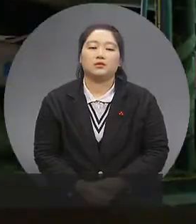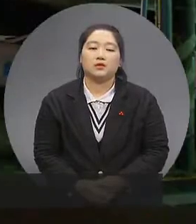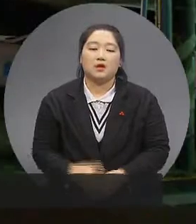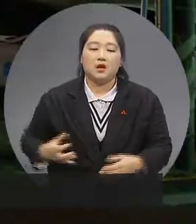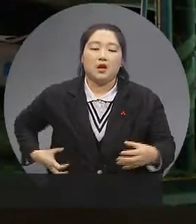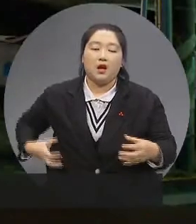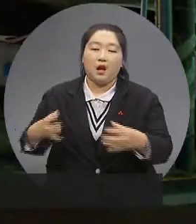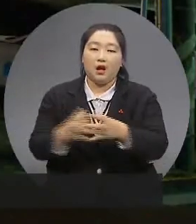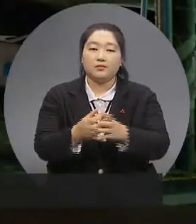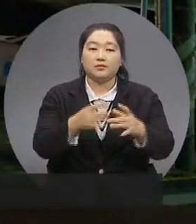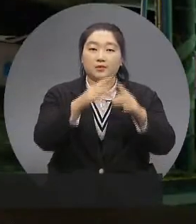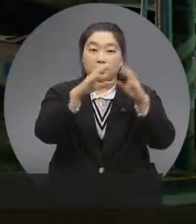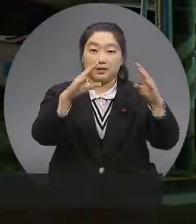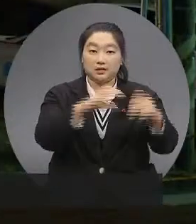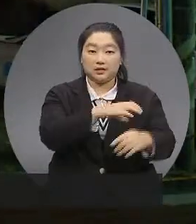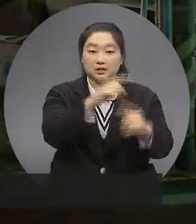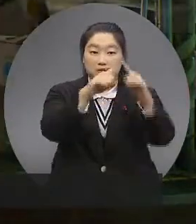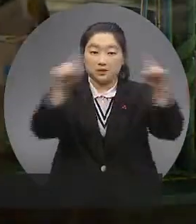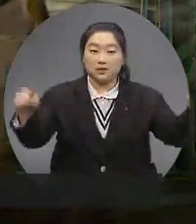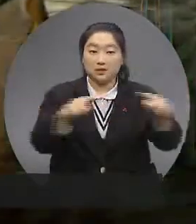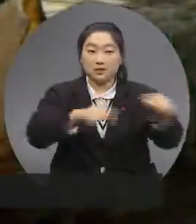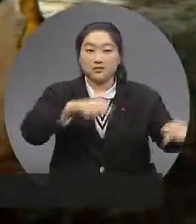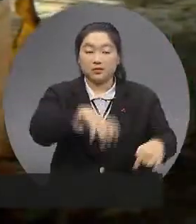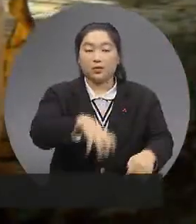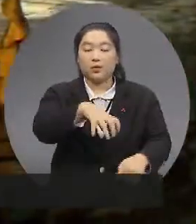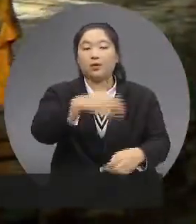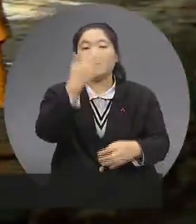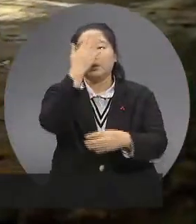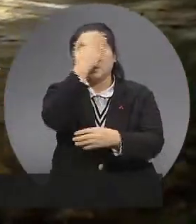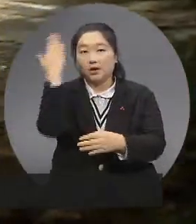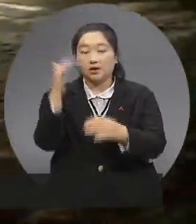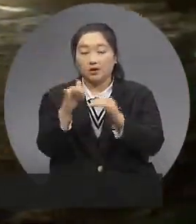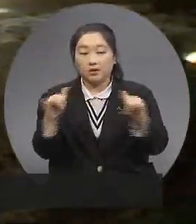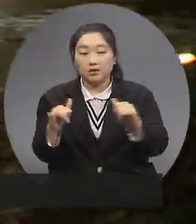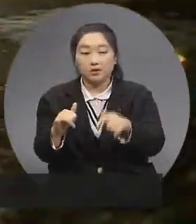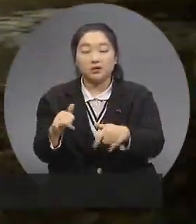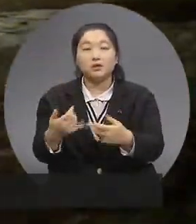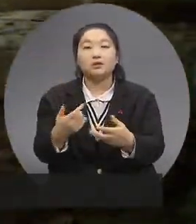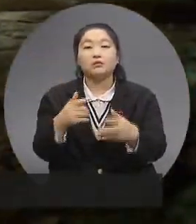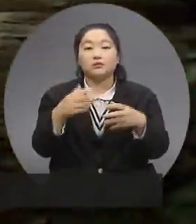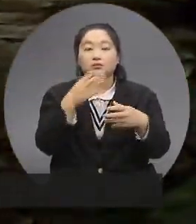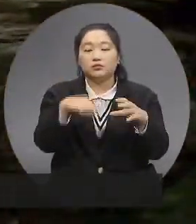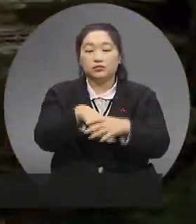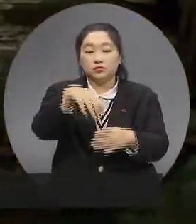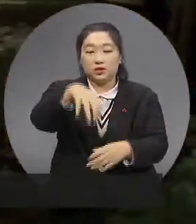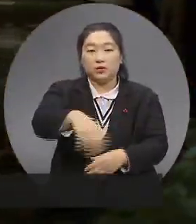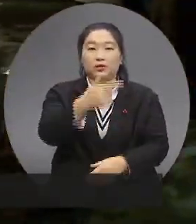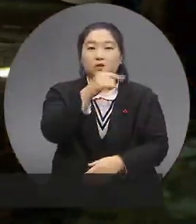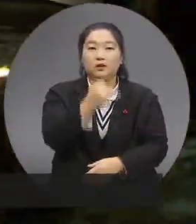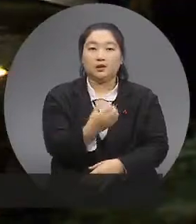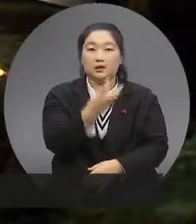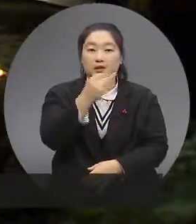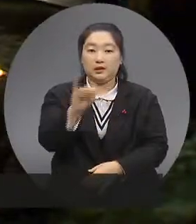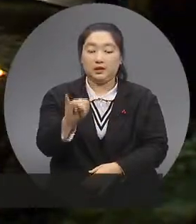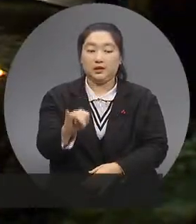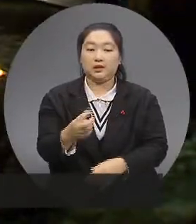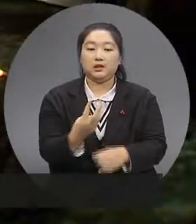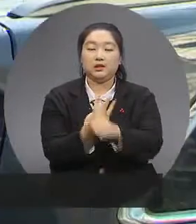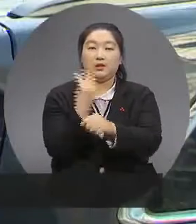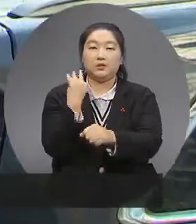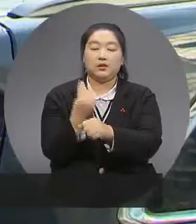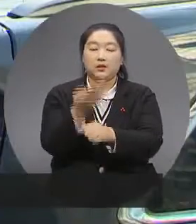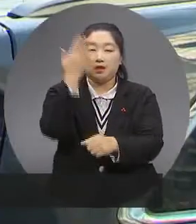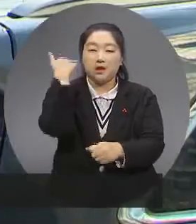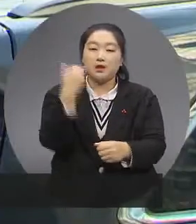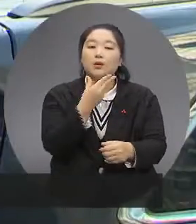합작품인 크리스마스 트리가 놓인 곳은 바로 청년들의 문화 아지트 느티입니다. 3년 전 옛 복대